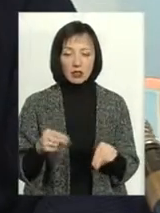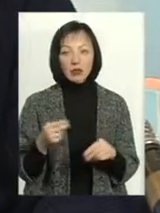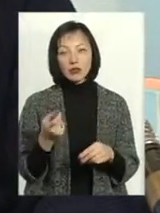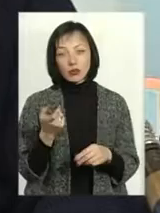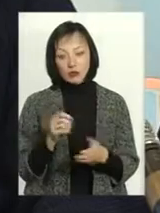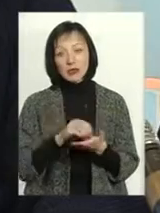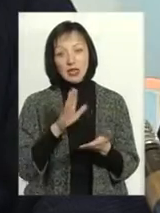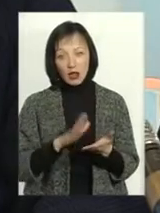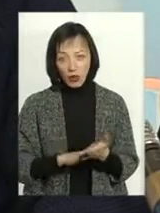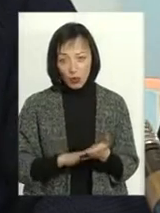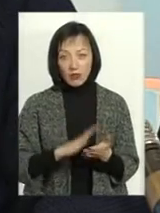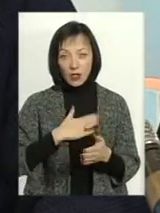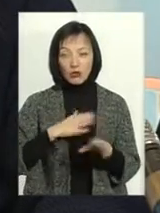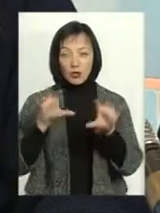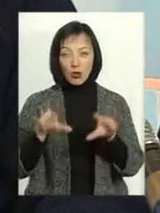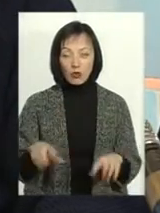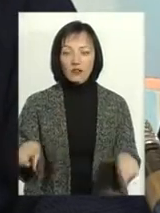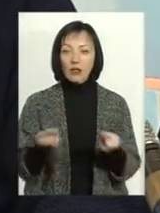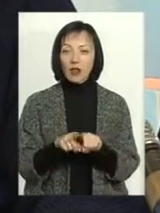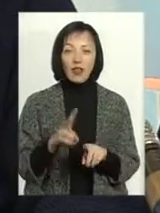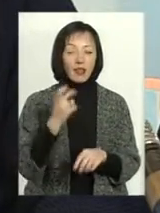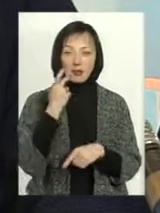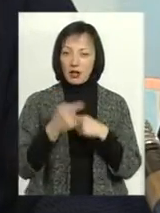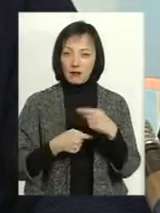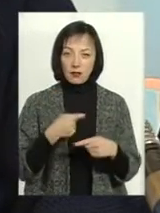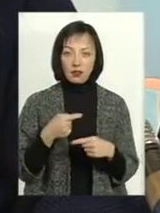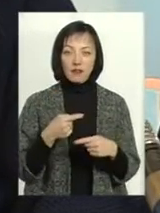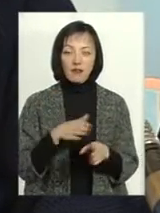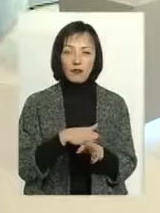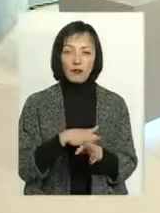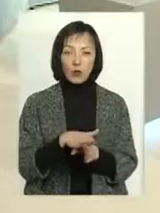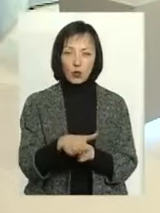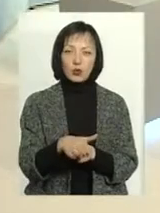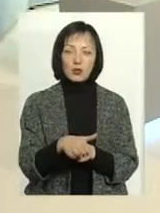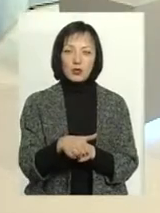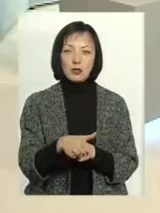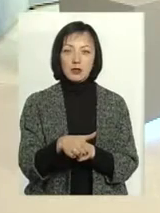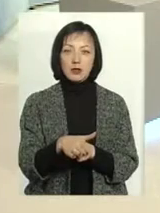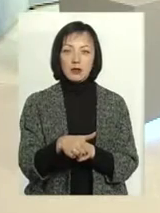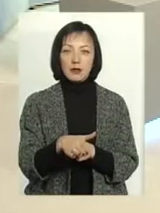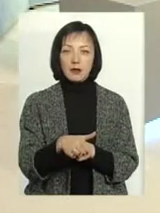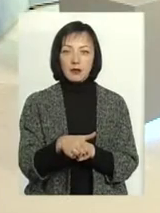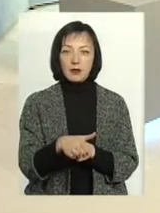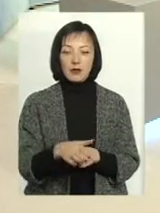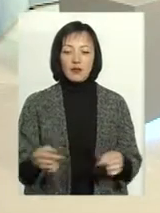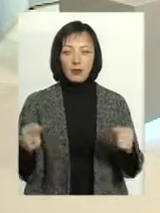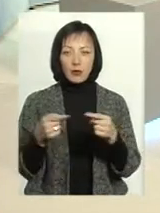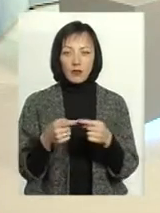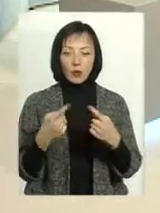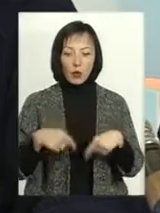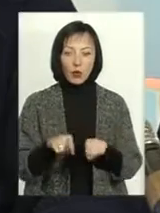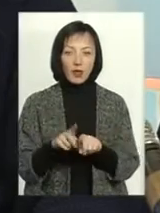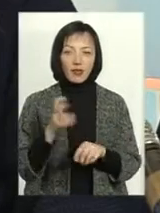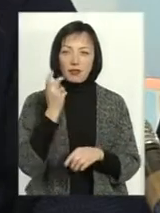вони задекларовані у нашому законі, але не завжди вони дотримуються в інші відповідні, скажімо, органи,